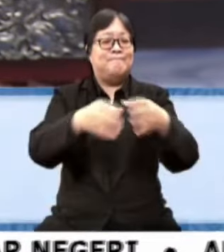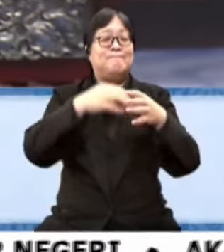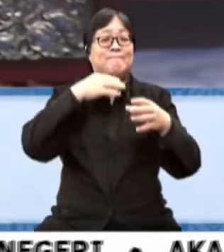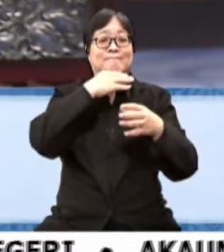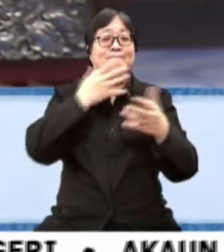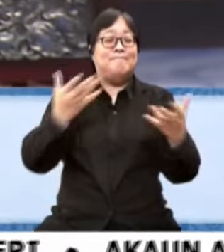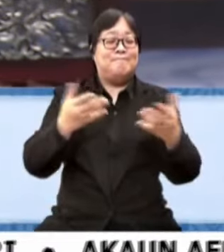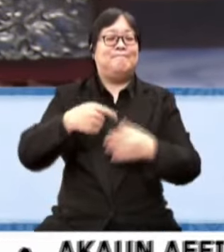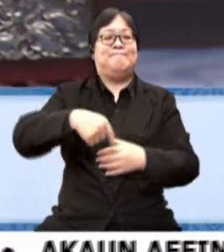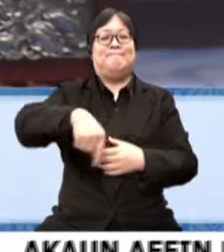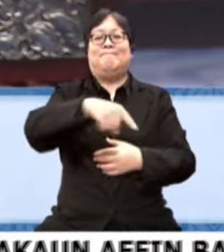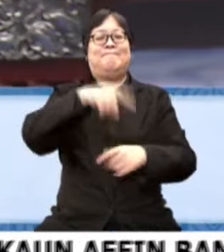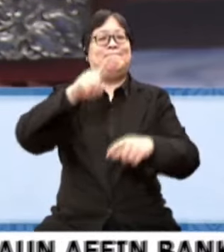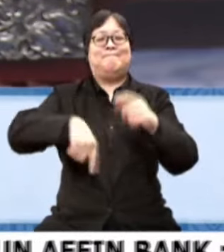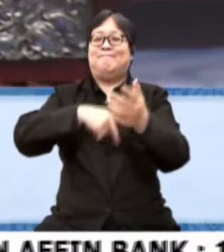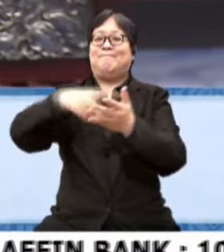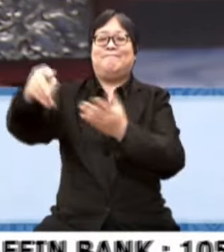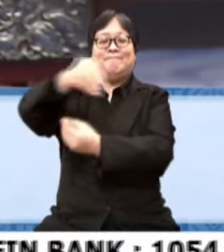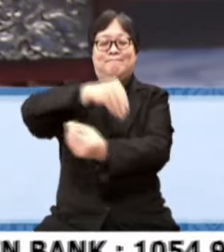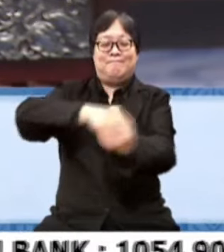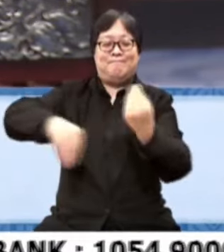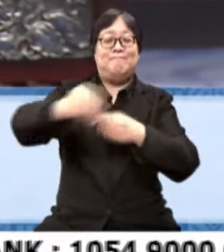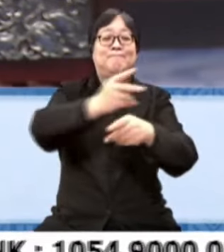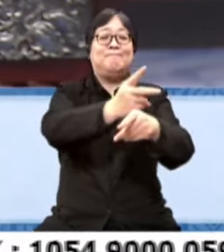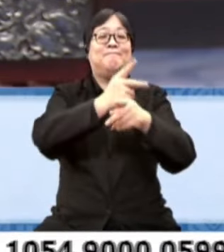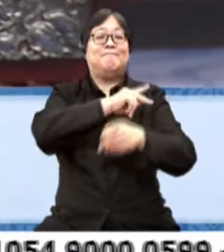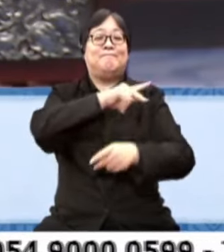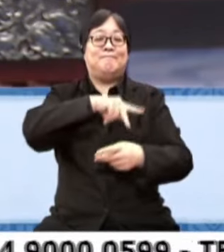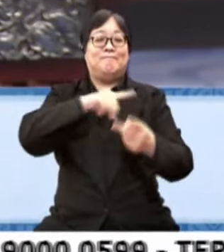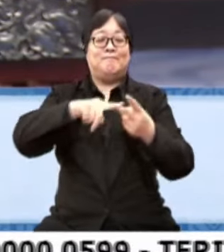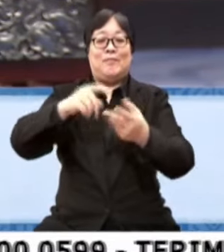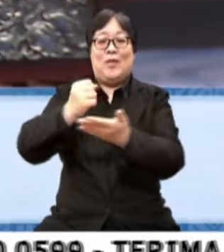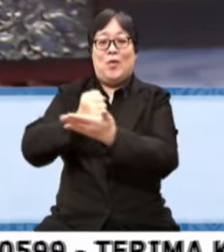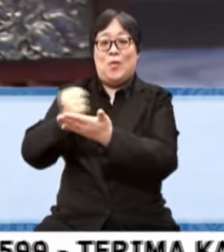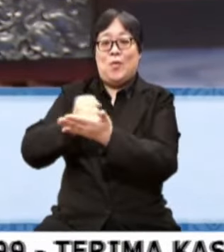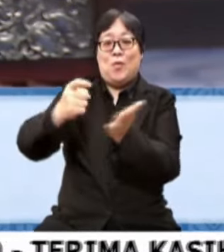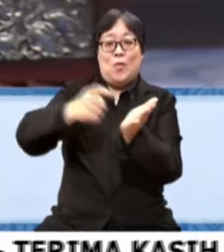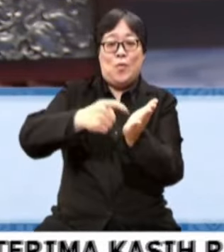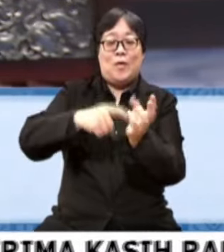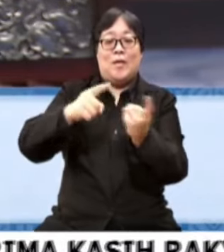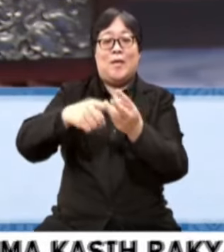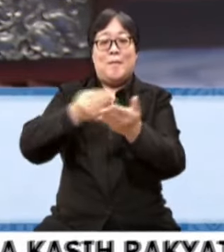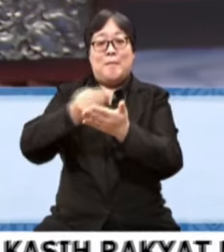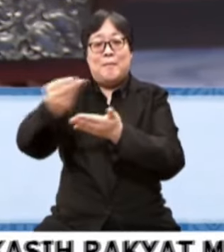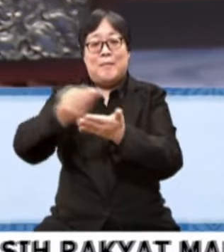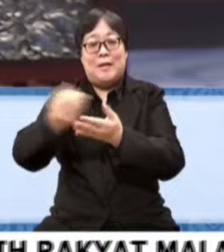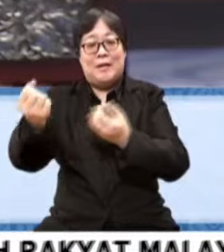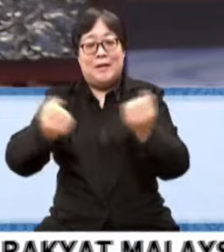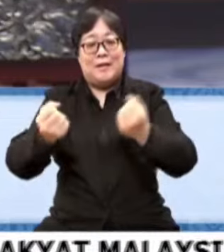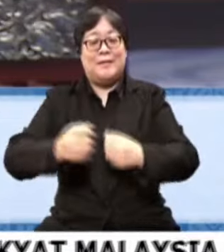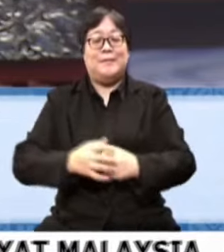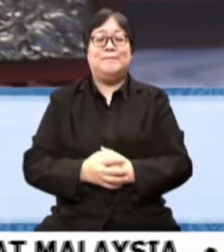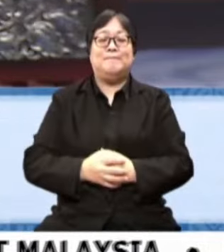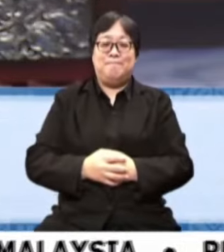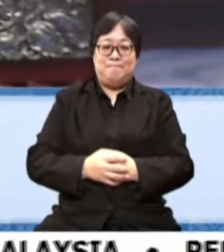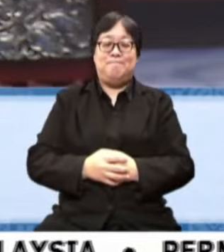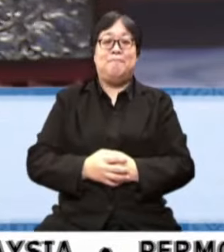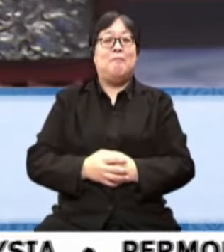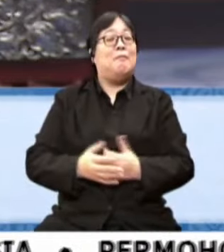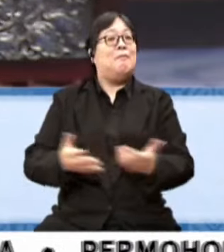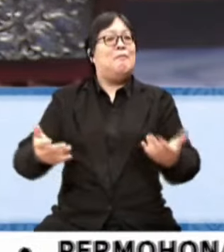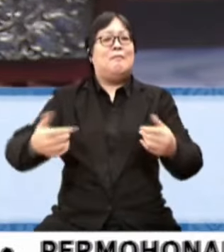ialah kegagalan membayar balik pinjaman pribadi hutang kredit dan sewa beli kendaraan bagi mengelakkan